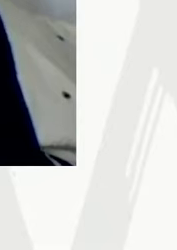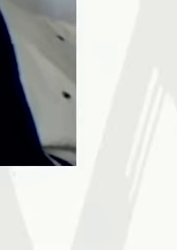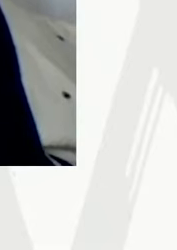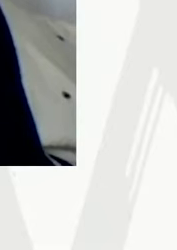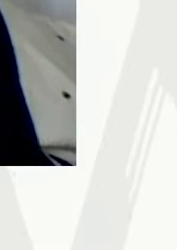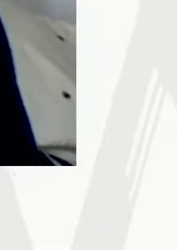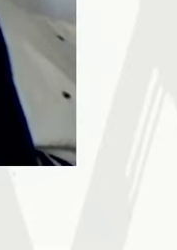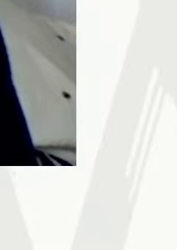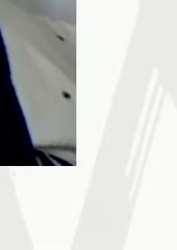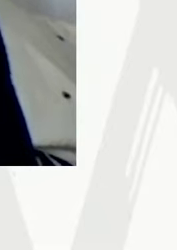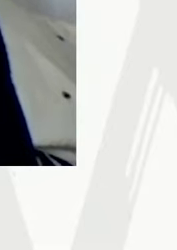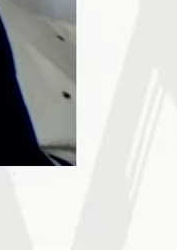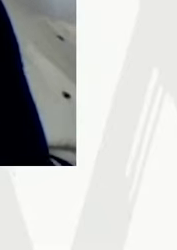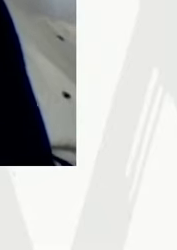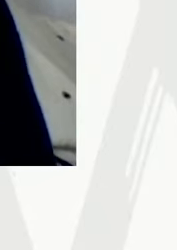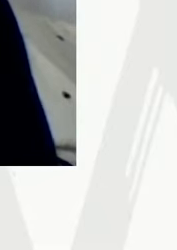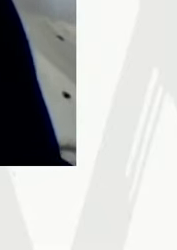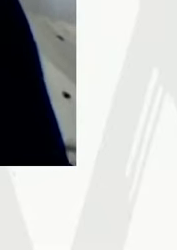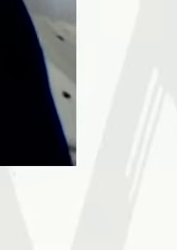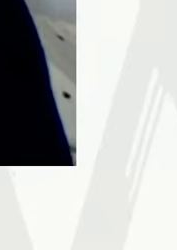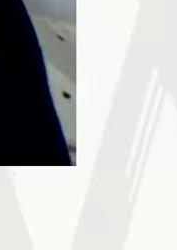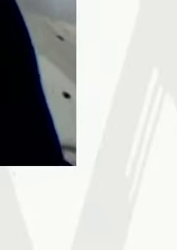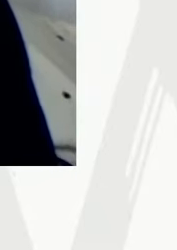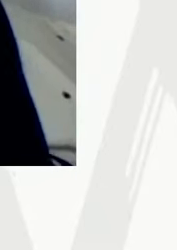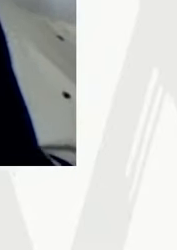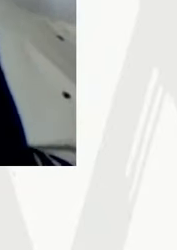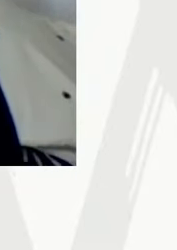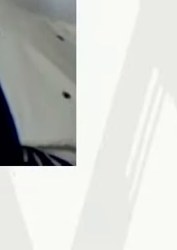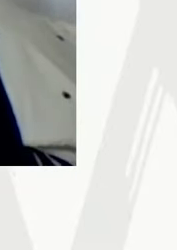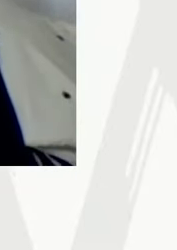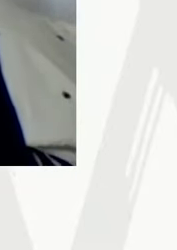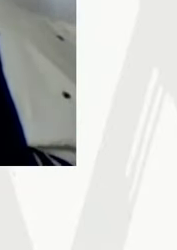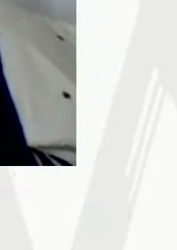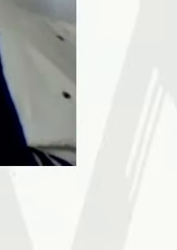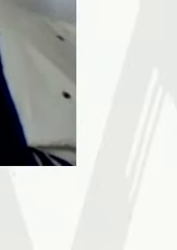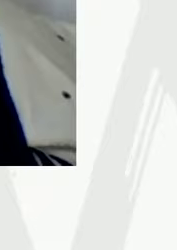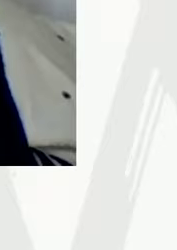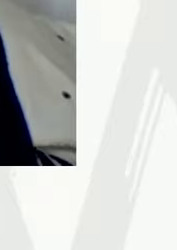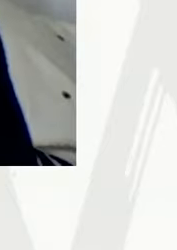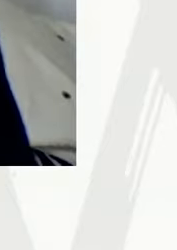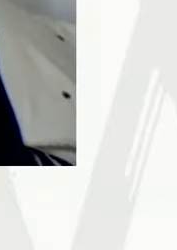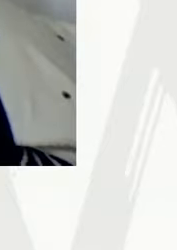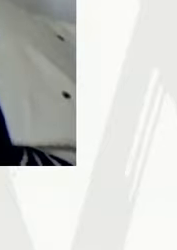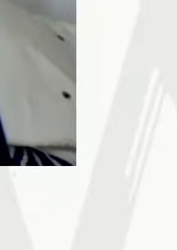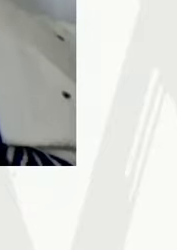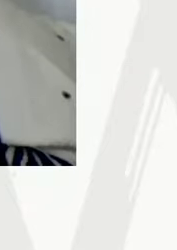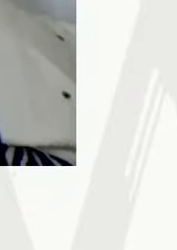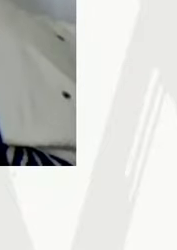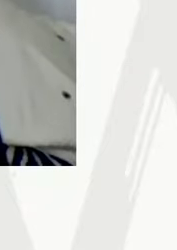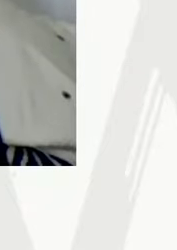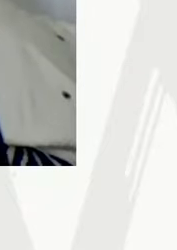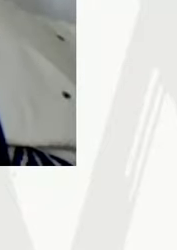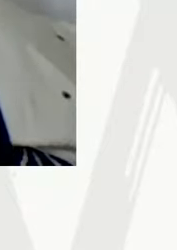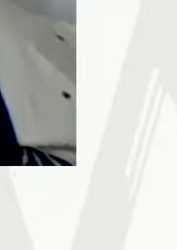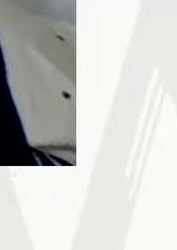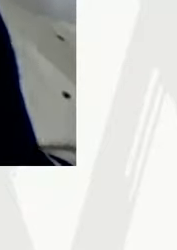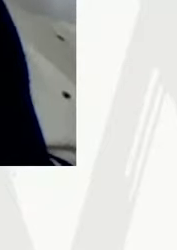dont je disposerai, ni aucune identité simple, ma